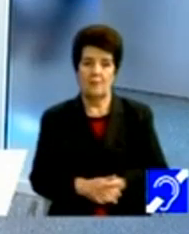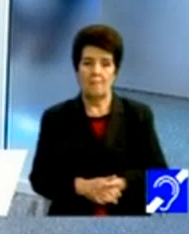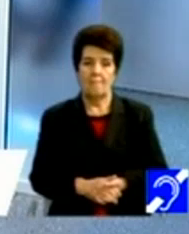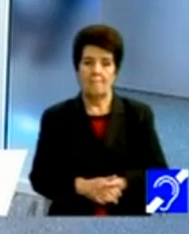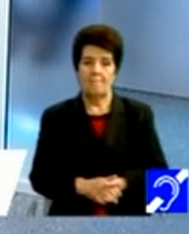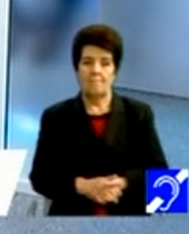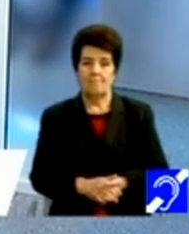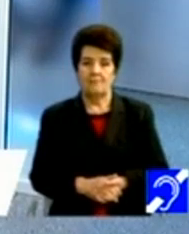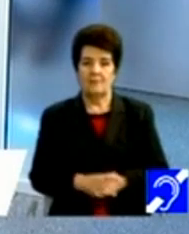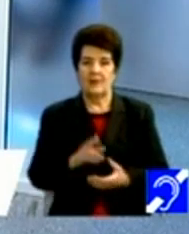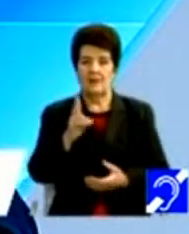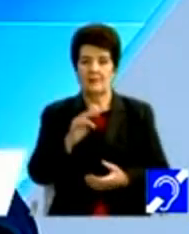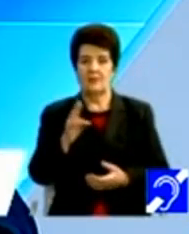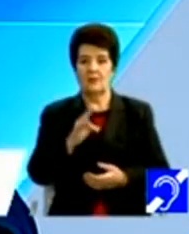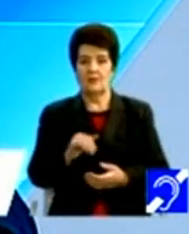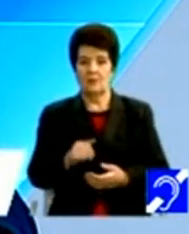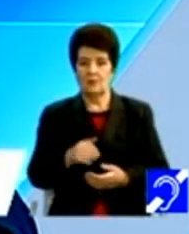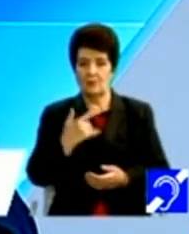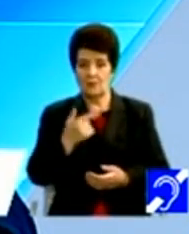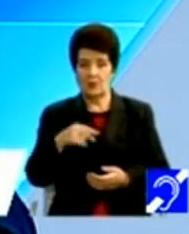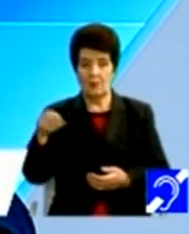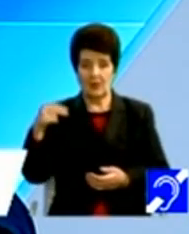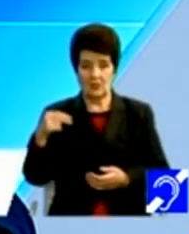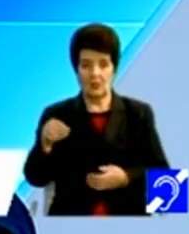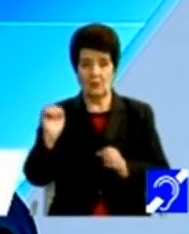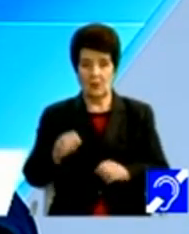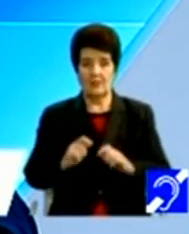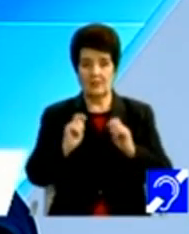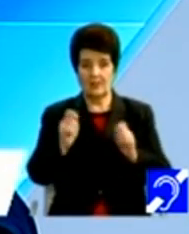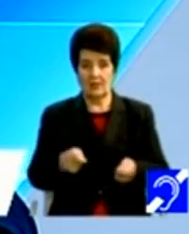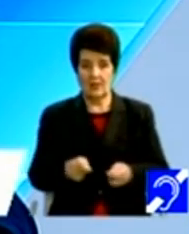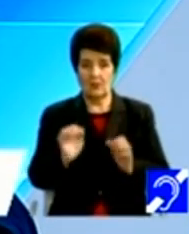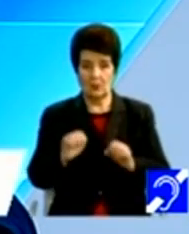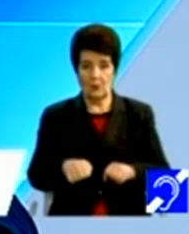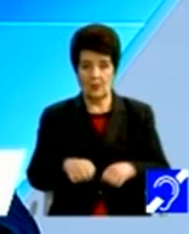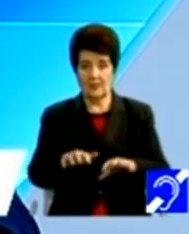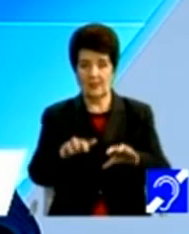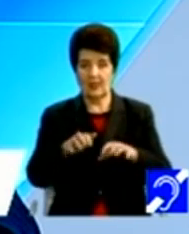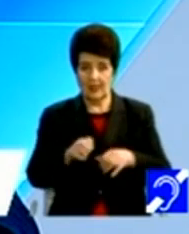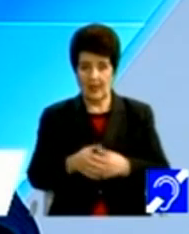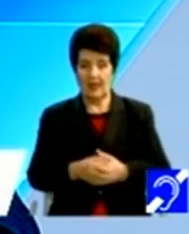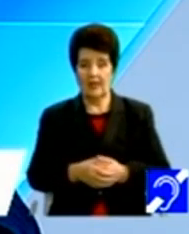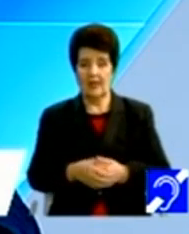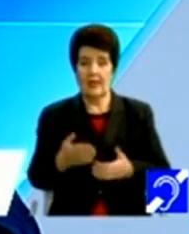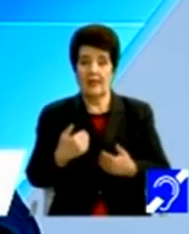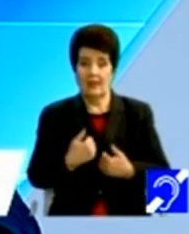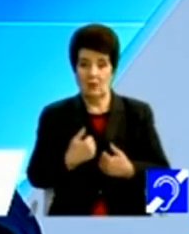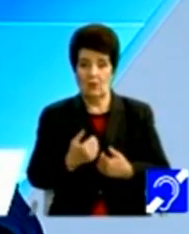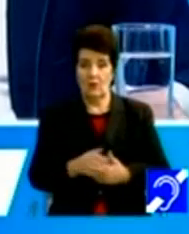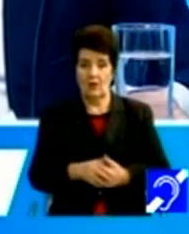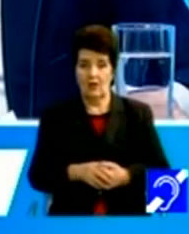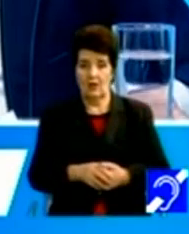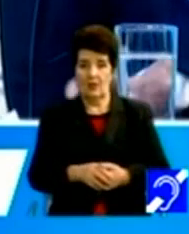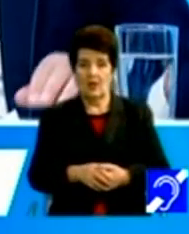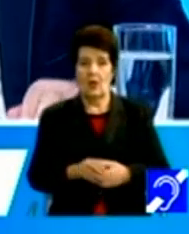există, domnul Țicu, o prevedere, președintele poate să ia și președintele poate să retragă. Eu, adică